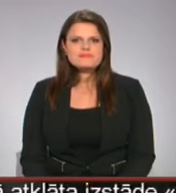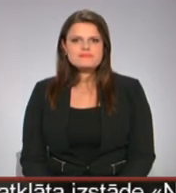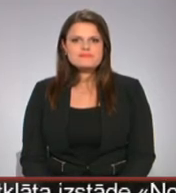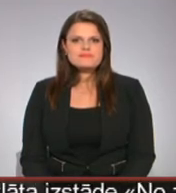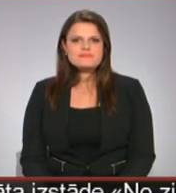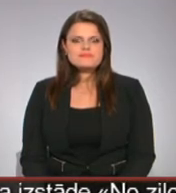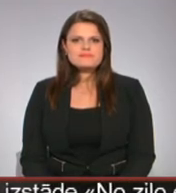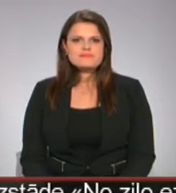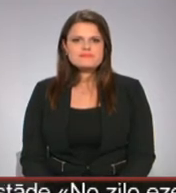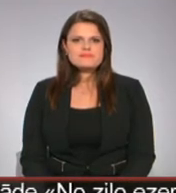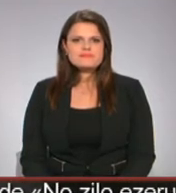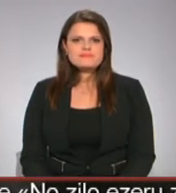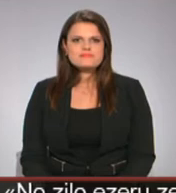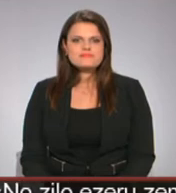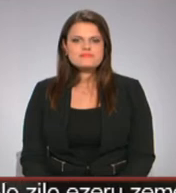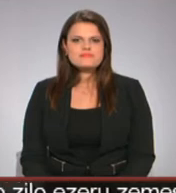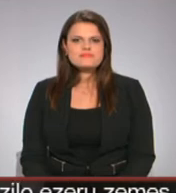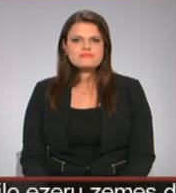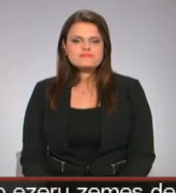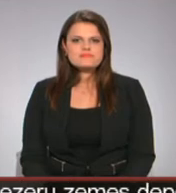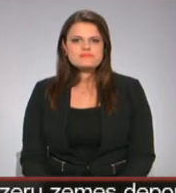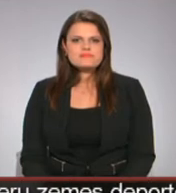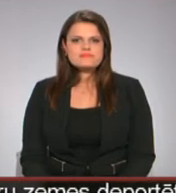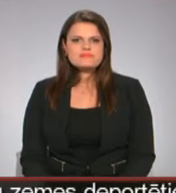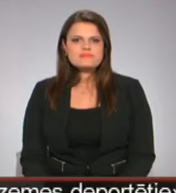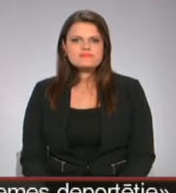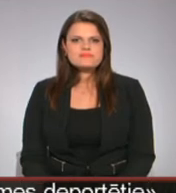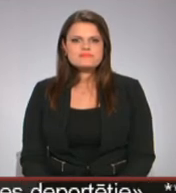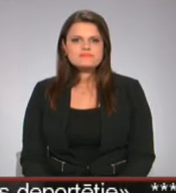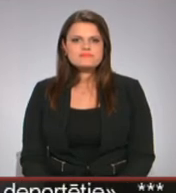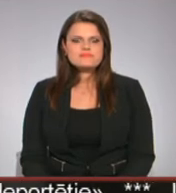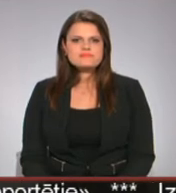Bērtuls Igur Cecēns, Latvijas televīzija.